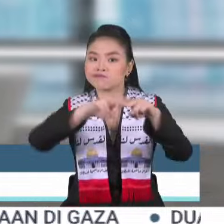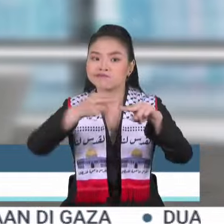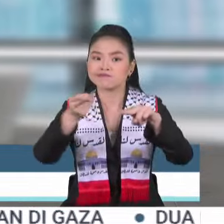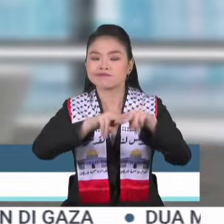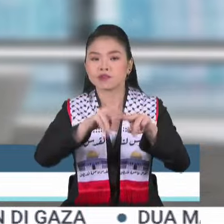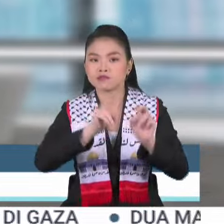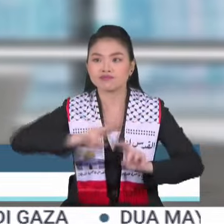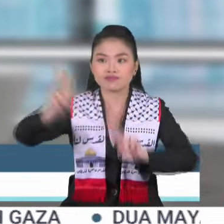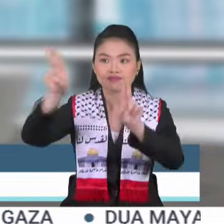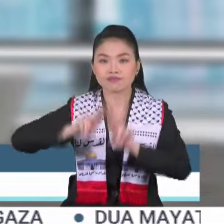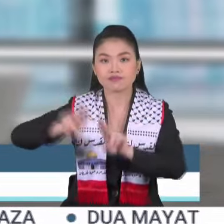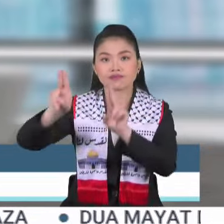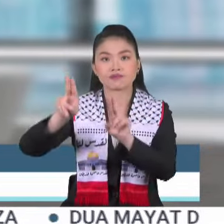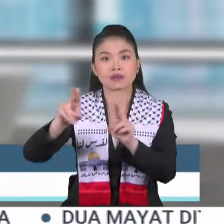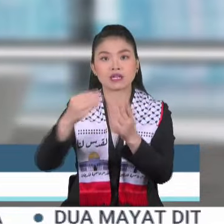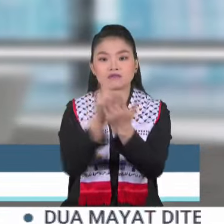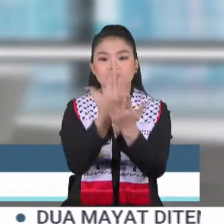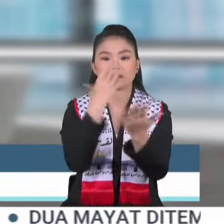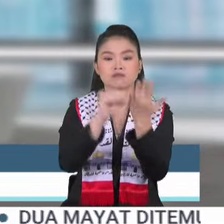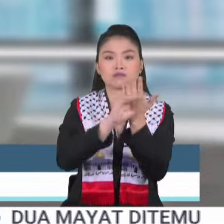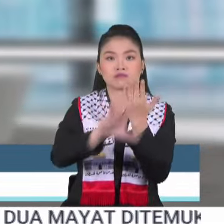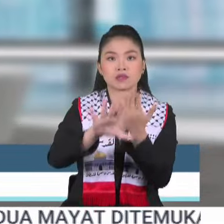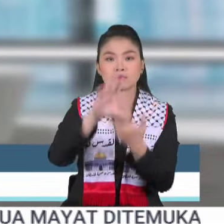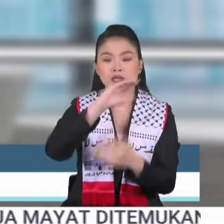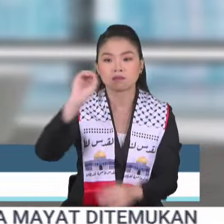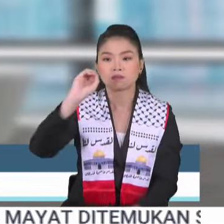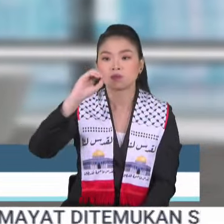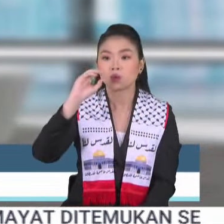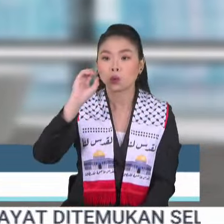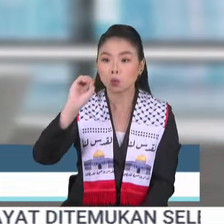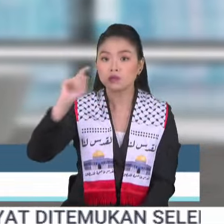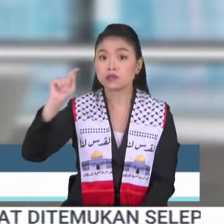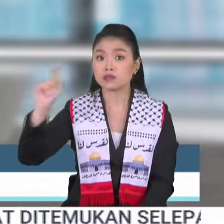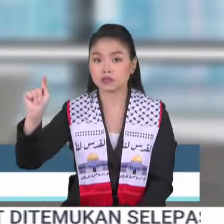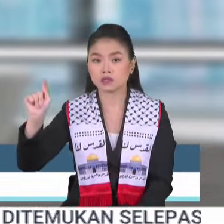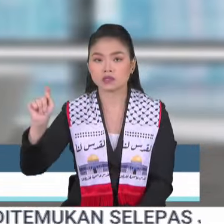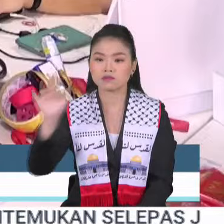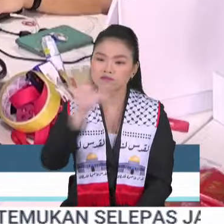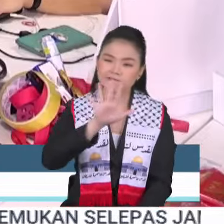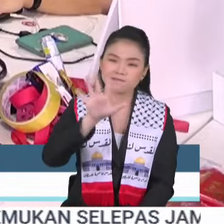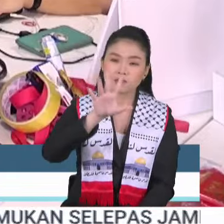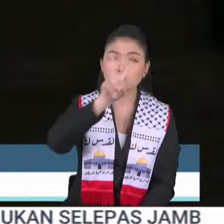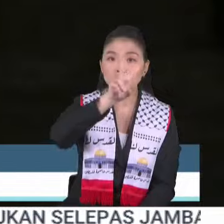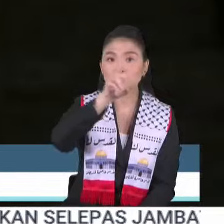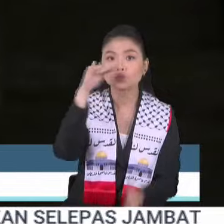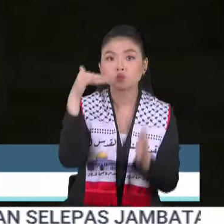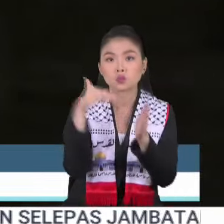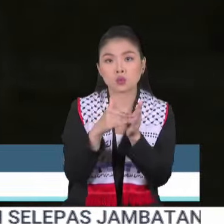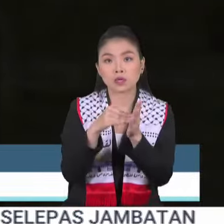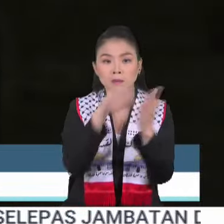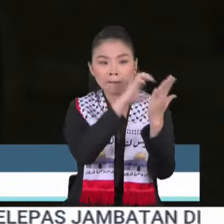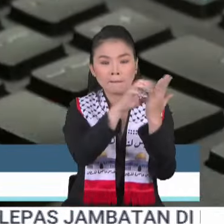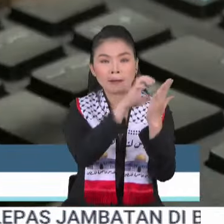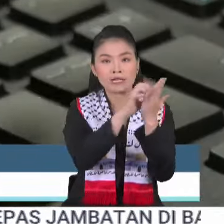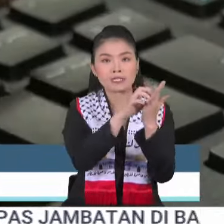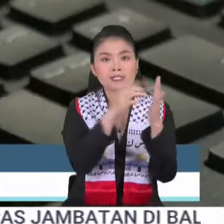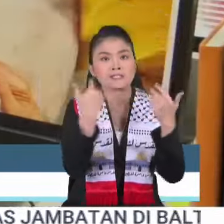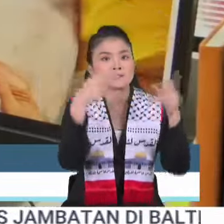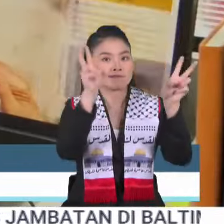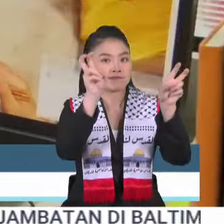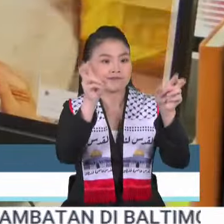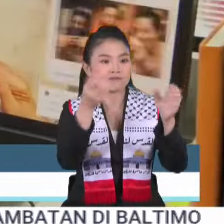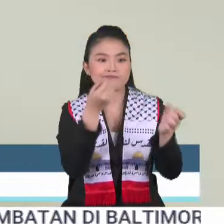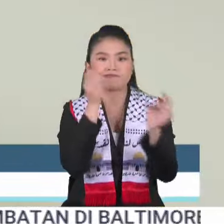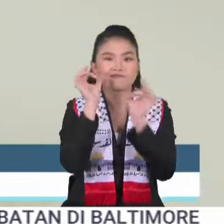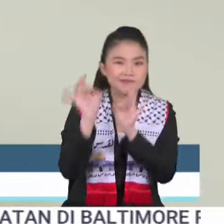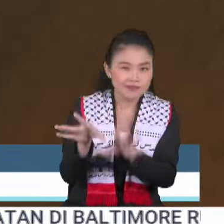di media sosial dan platform Over the Top OTT. Kira-kira 2,000 kandungan melibatkan ucapan berbaur kebencian dan